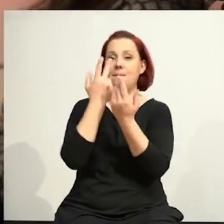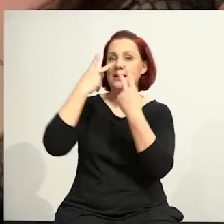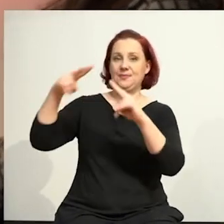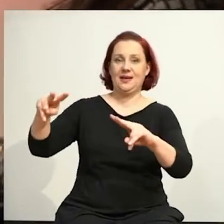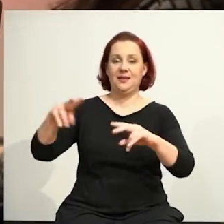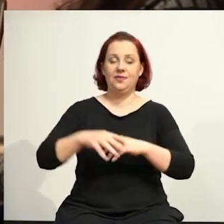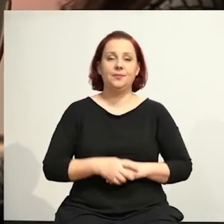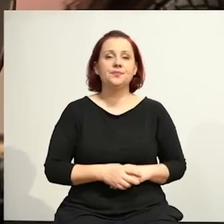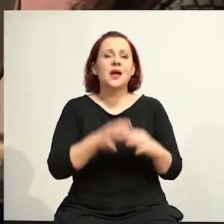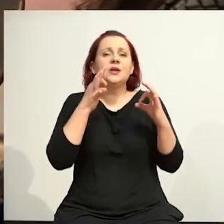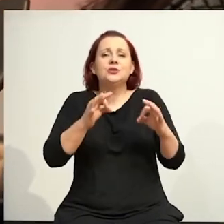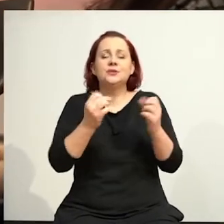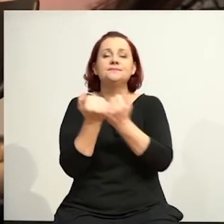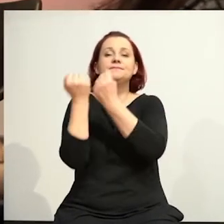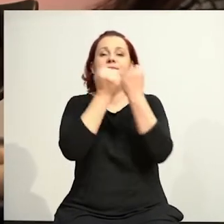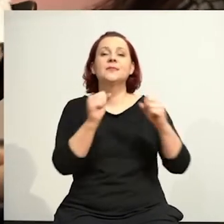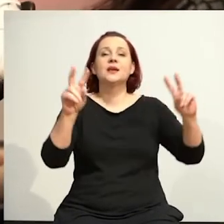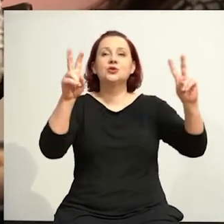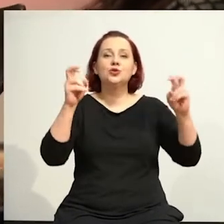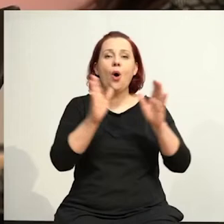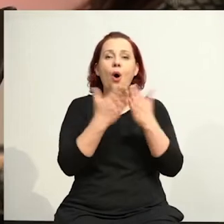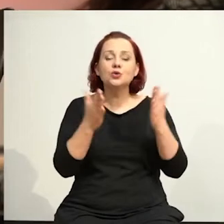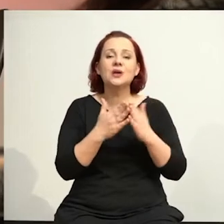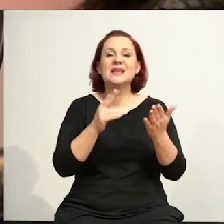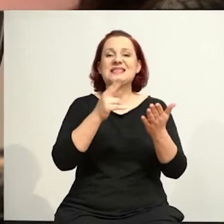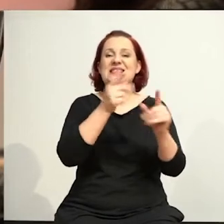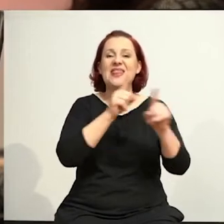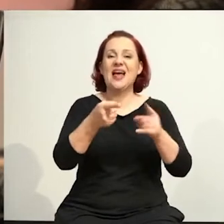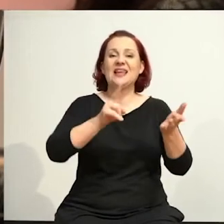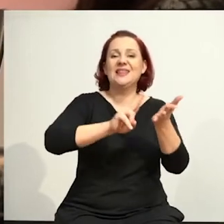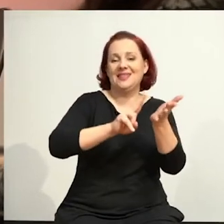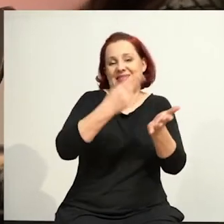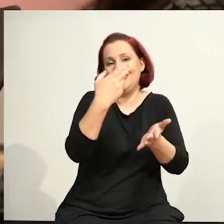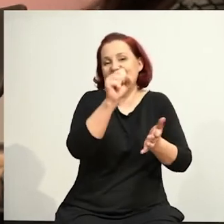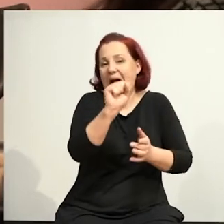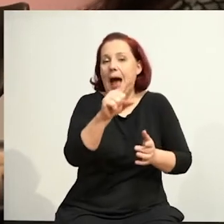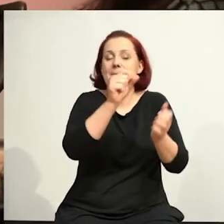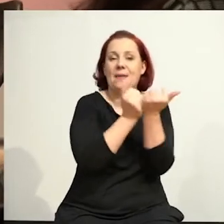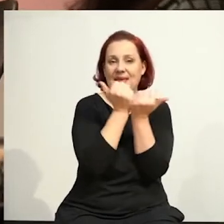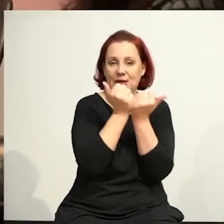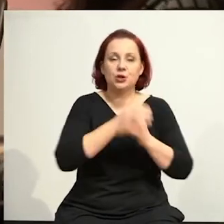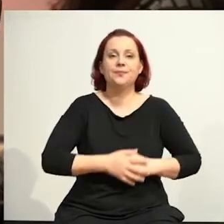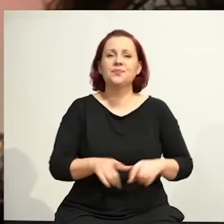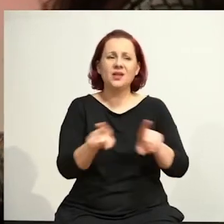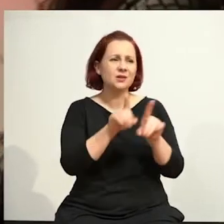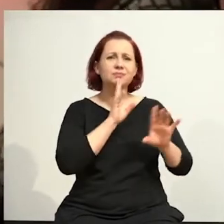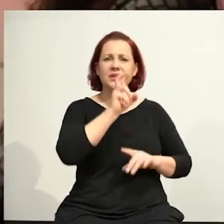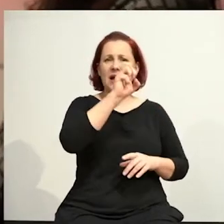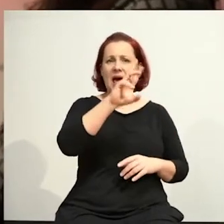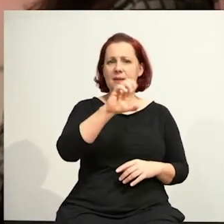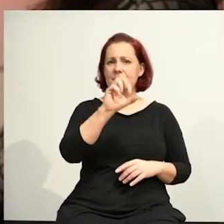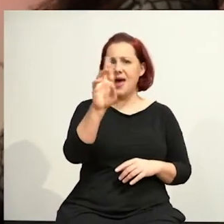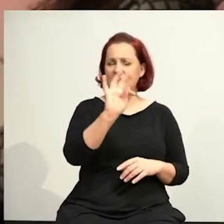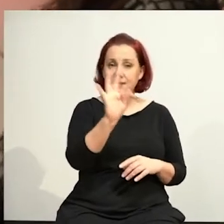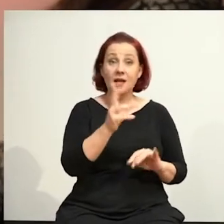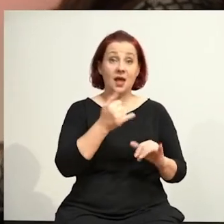książkę Znaki na papierze z Biblioteki Narodowej, wydanie, które też pokazuje, druga taka część jest o Herbercie. Więc jak